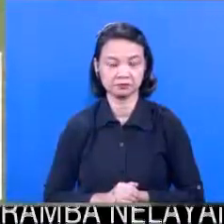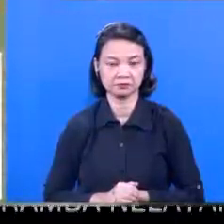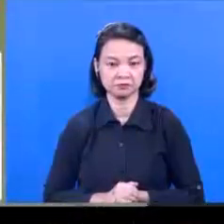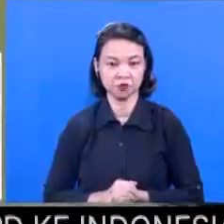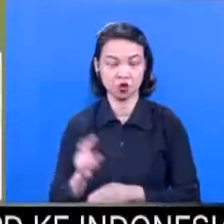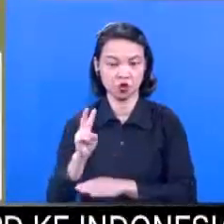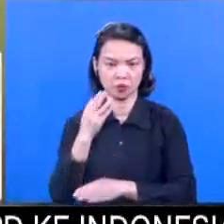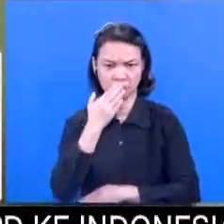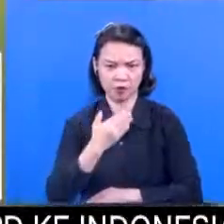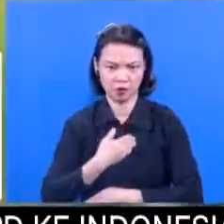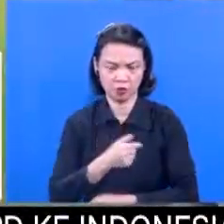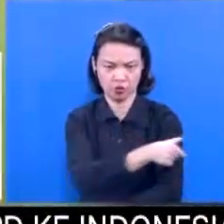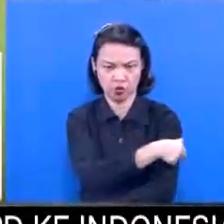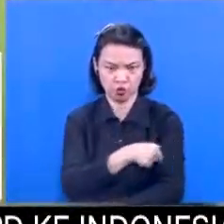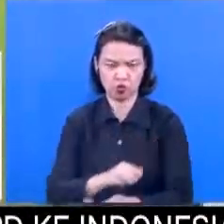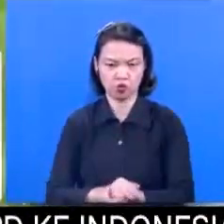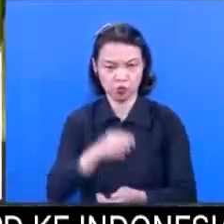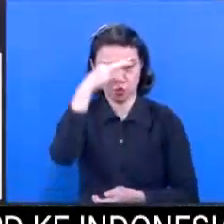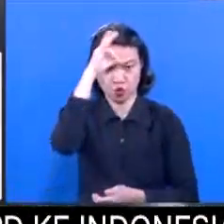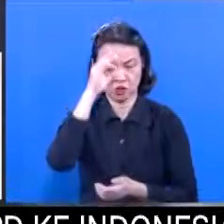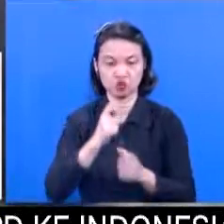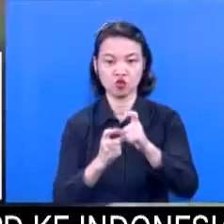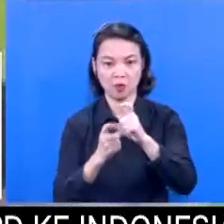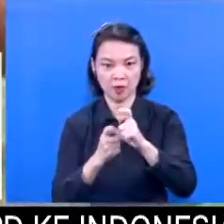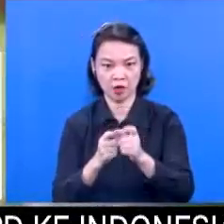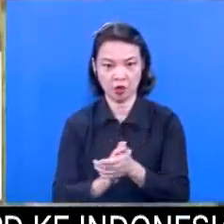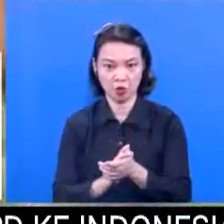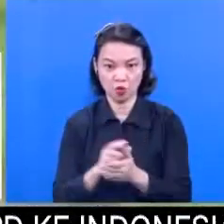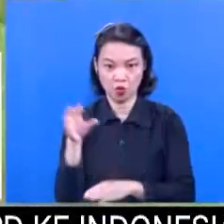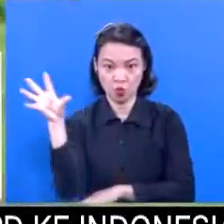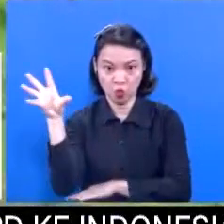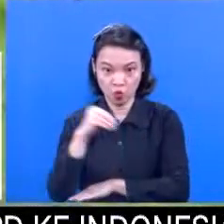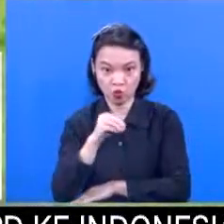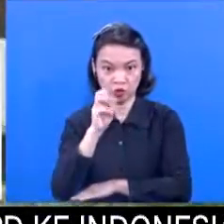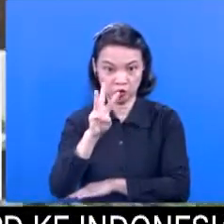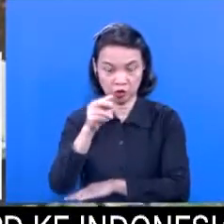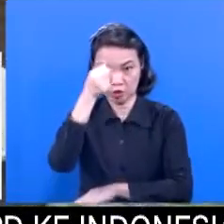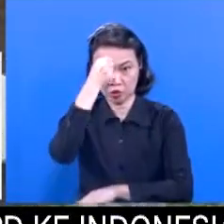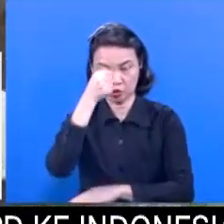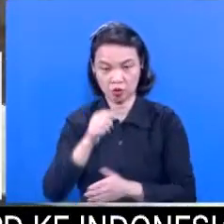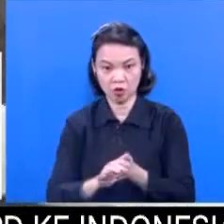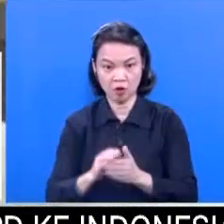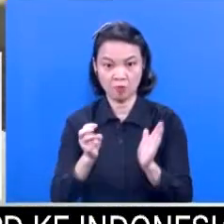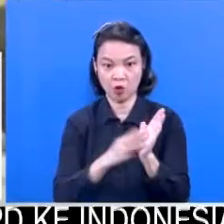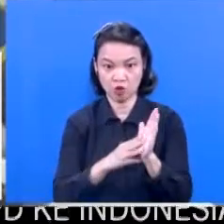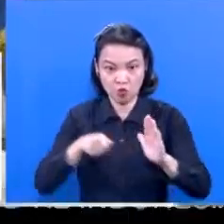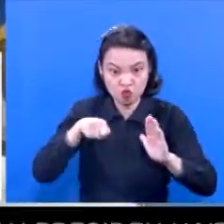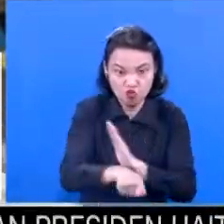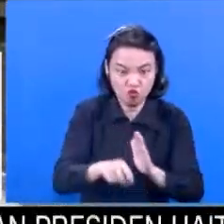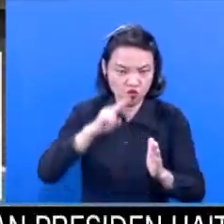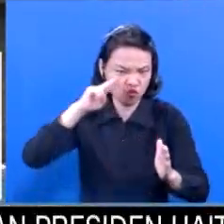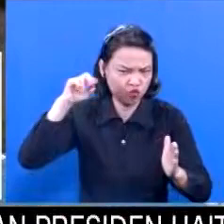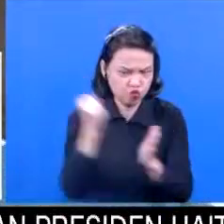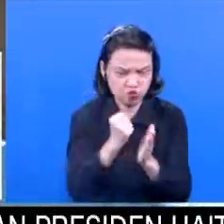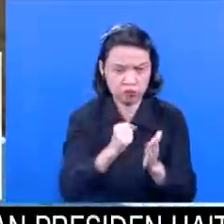Video milik petugas Satreskrim Polres Sukamara merekam detik-detik penyergapan tiga tersangka kasus pembunuhan sadis di tempat persembunyiannya